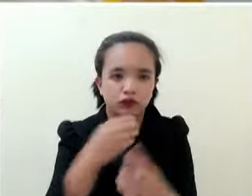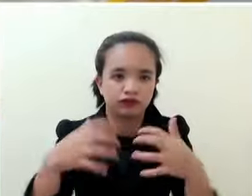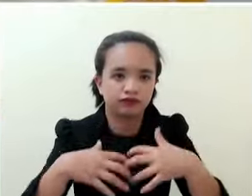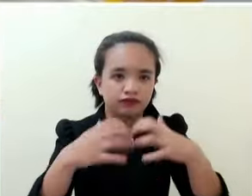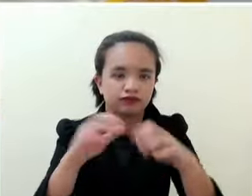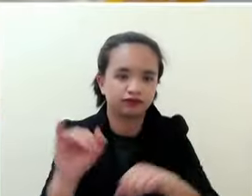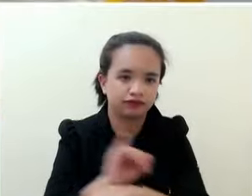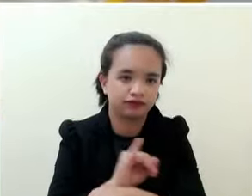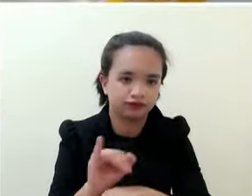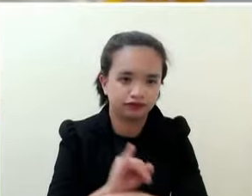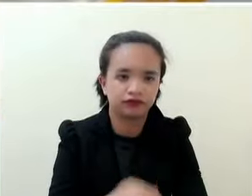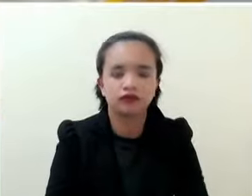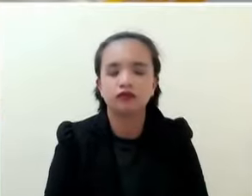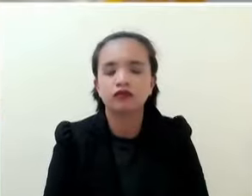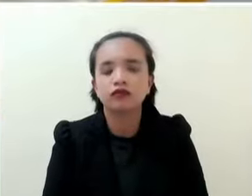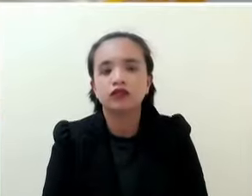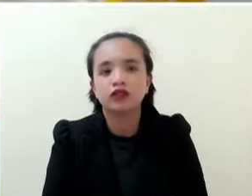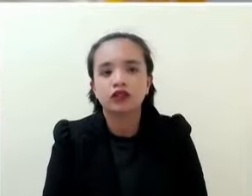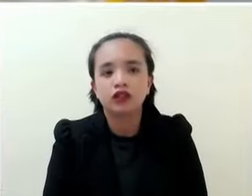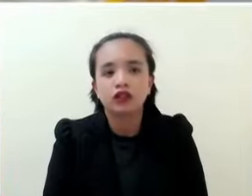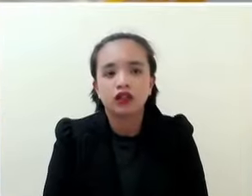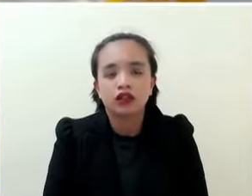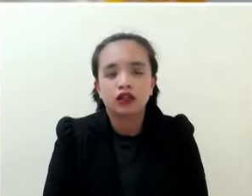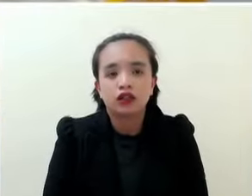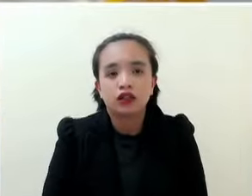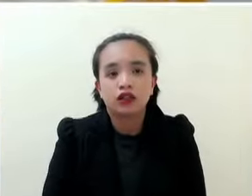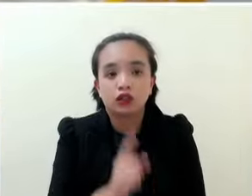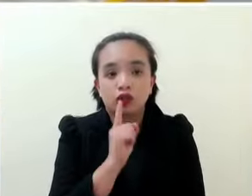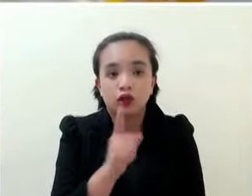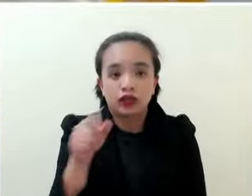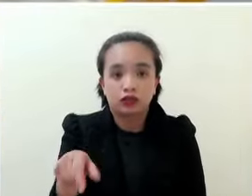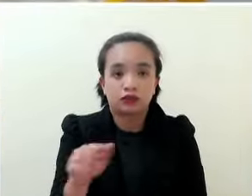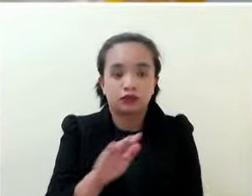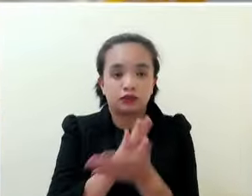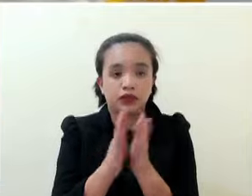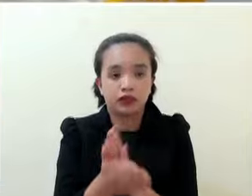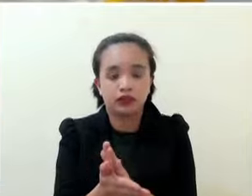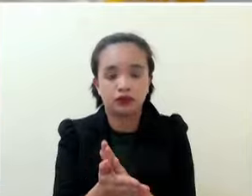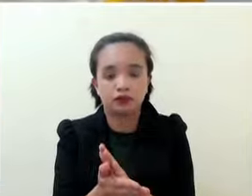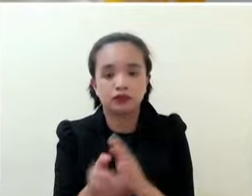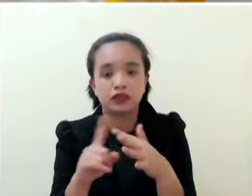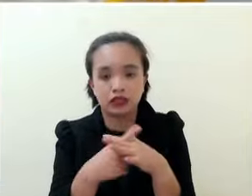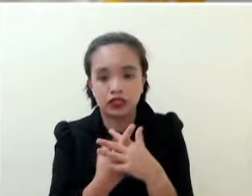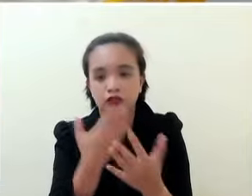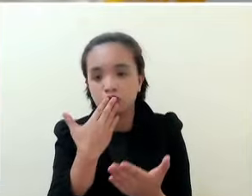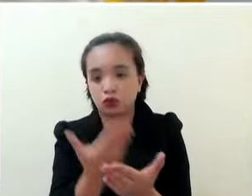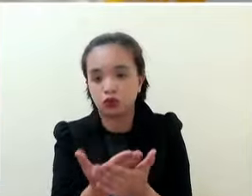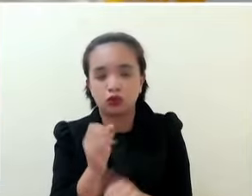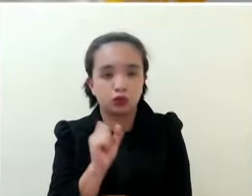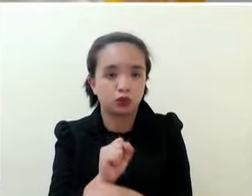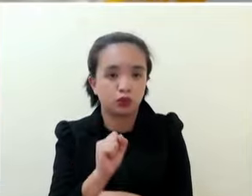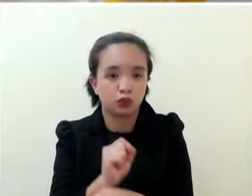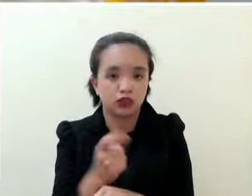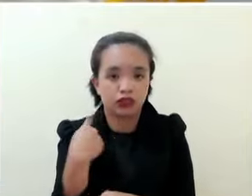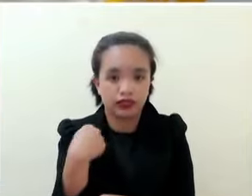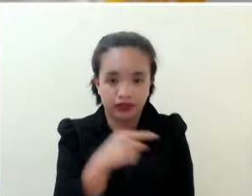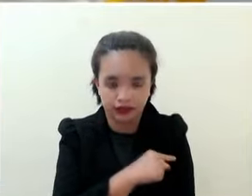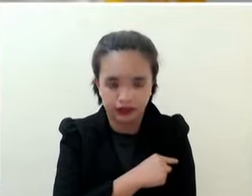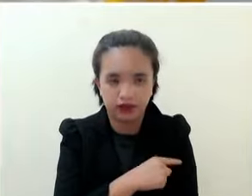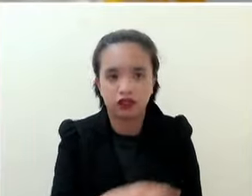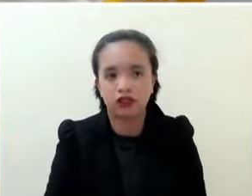industriya. Naway ito po ay maging hudyat ng magandang pagkatrabaho sa ating pong workplace at